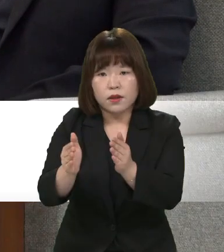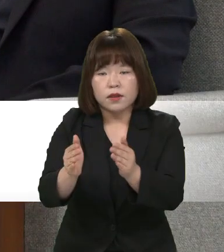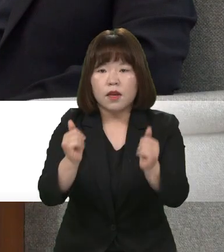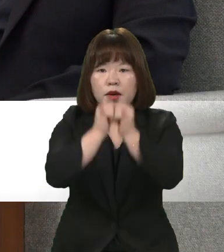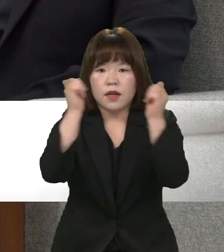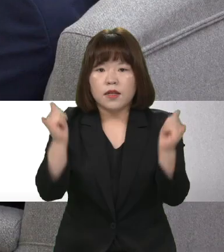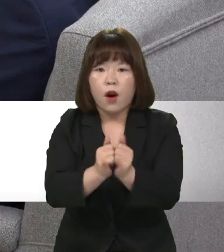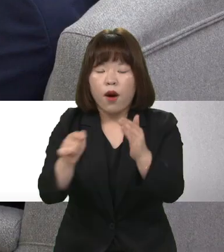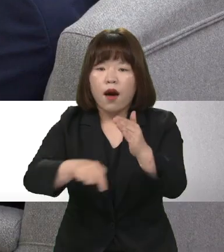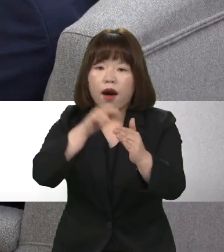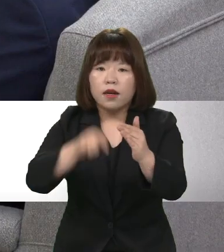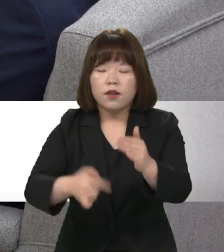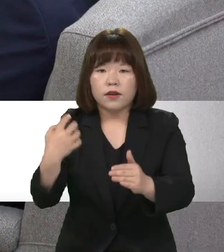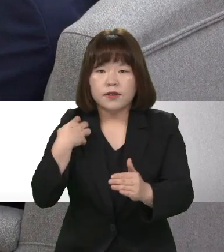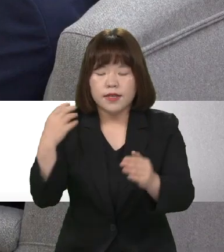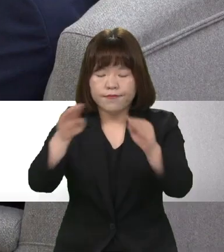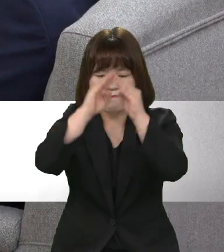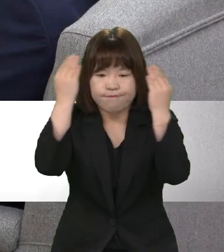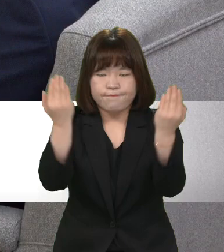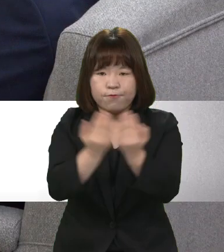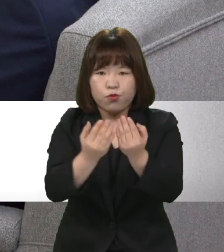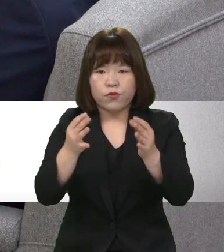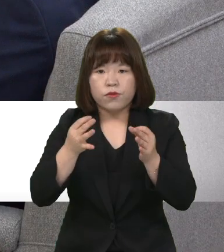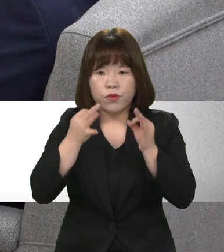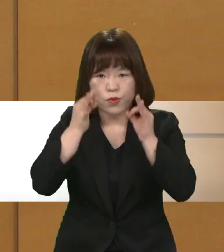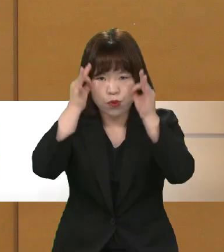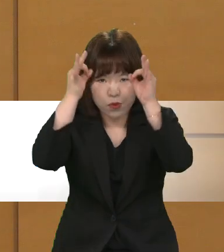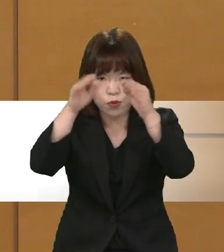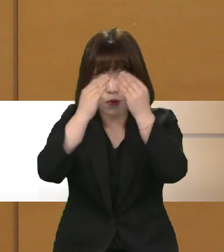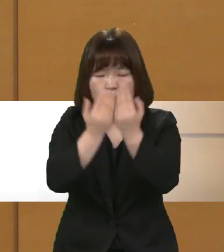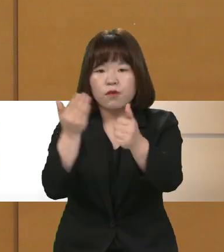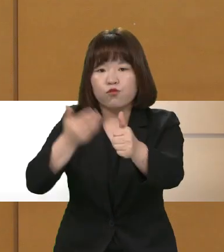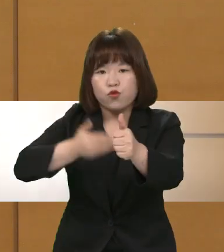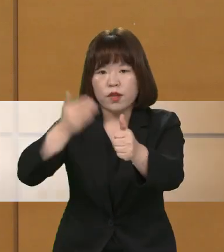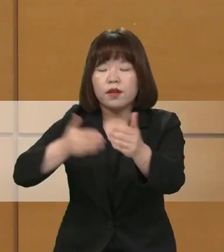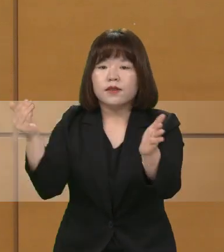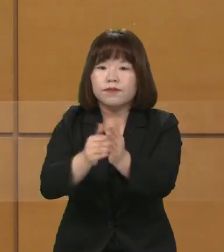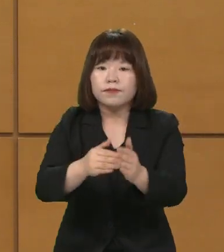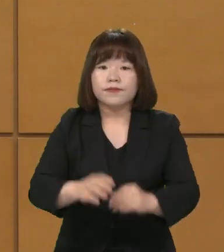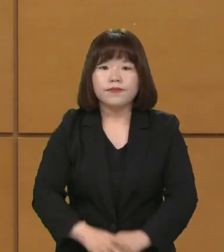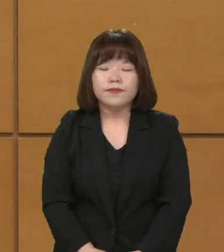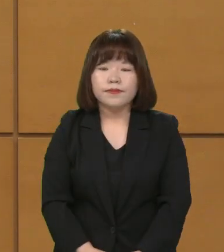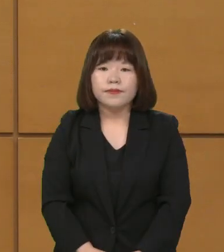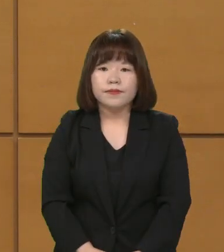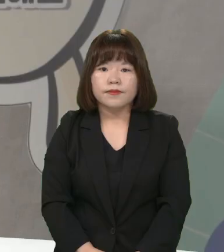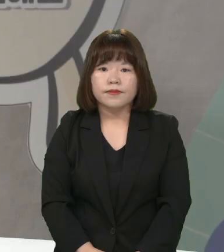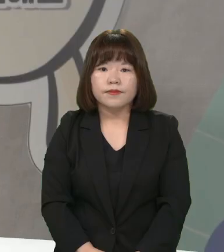홀딩스가 사회 공동체 일원으로 책임과 역할을 다할 것을 촉구했습니다